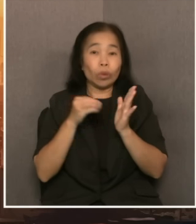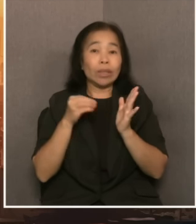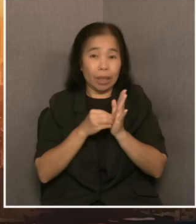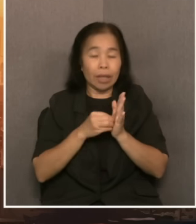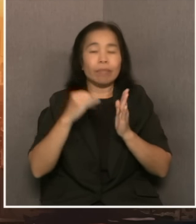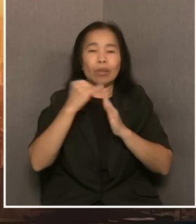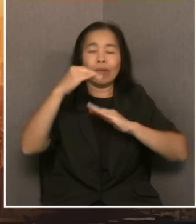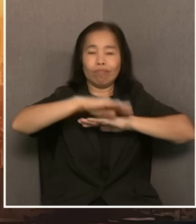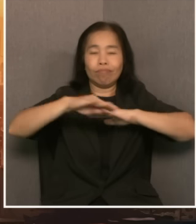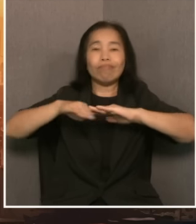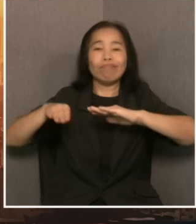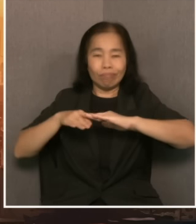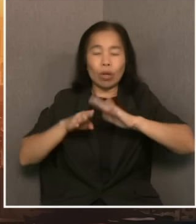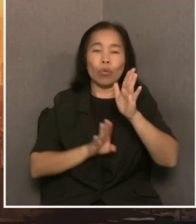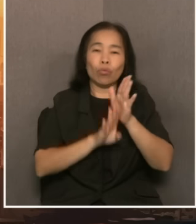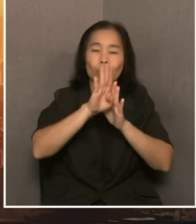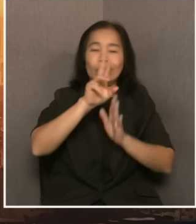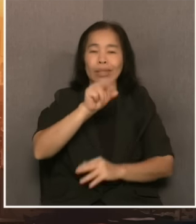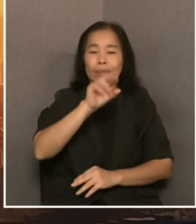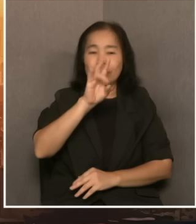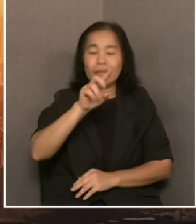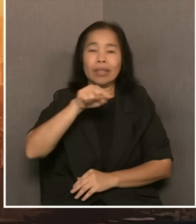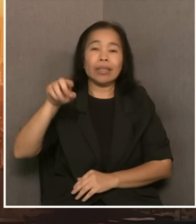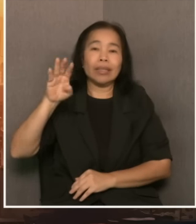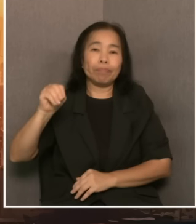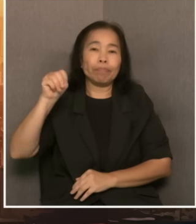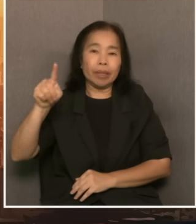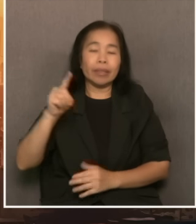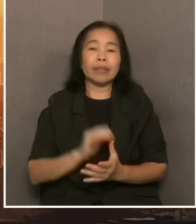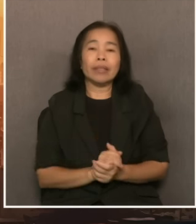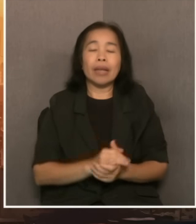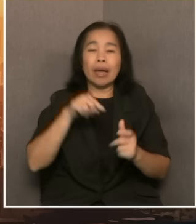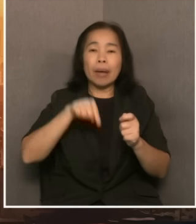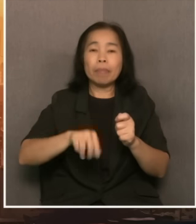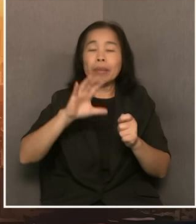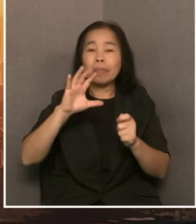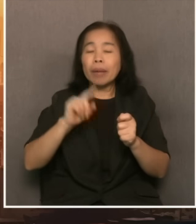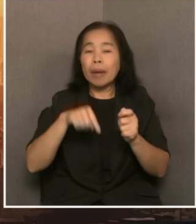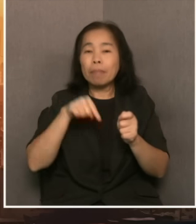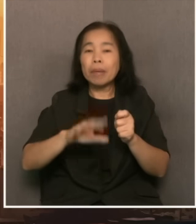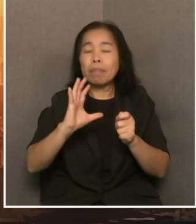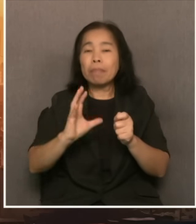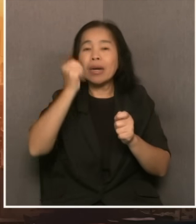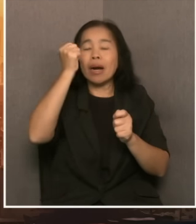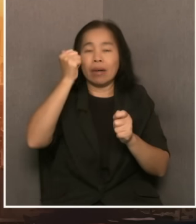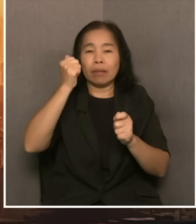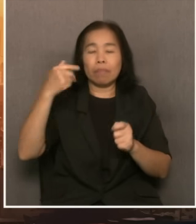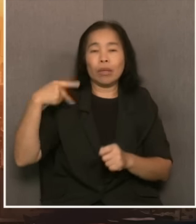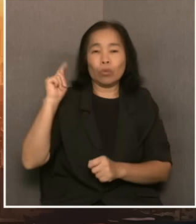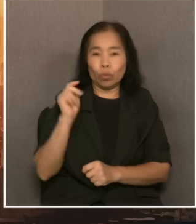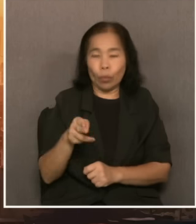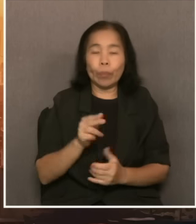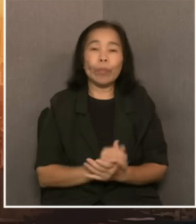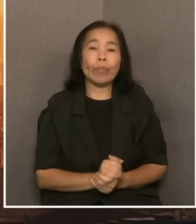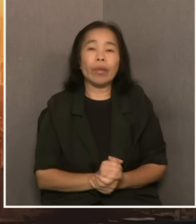ปริมอุณหภูมิสูงสุด 37 -41องศาที่อำเภอคลองหลวงจังหวัดปทุมธานีภาคตะวัน